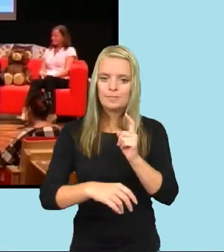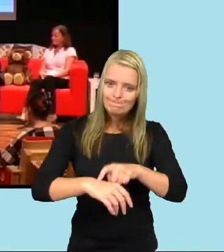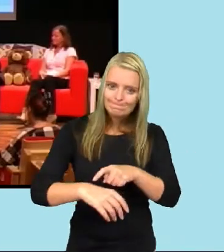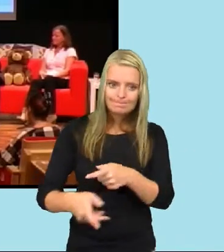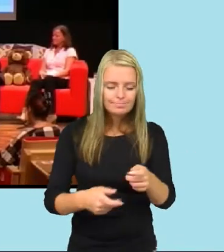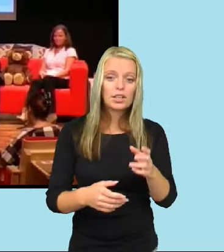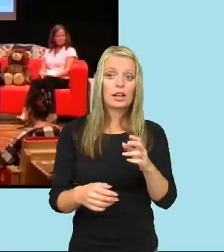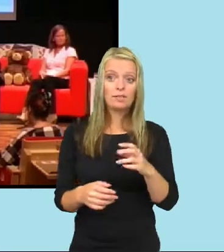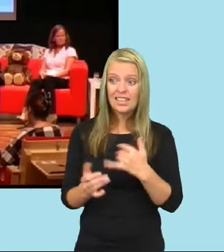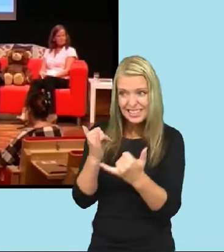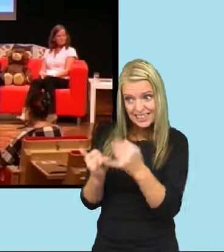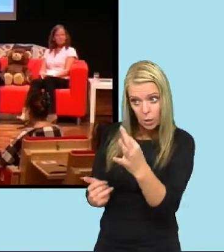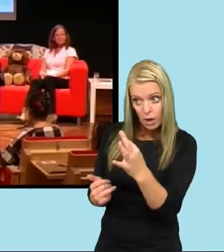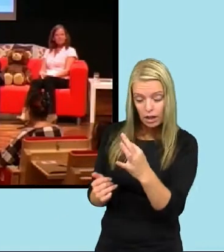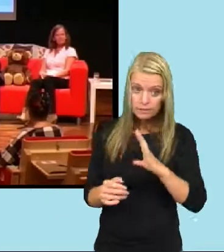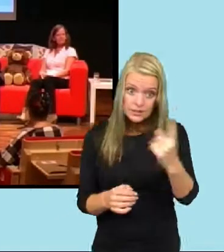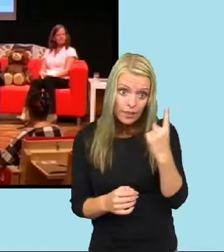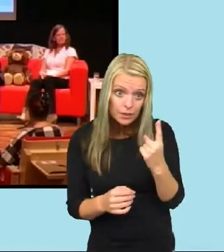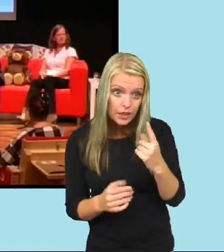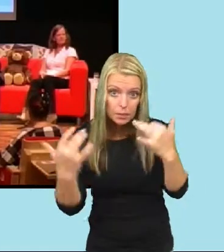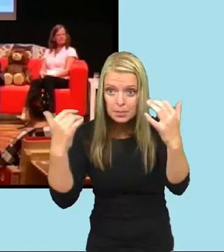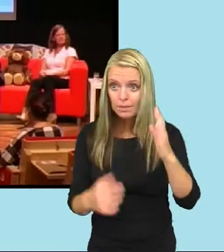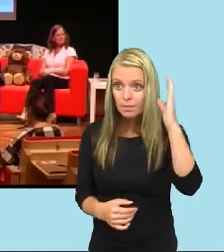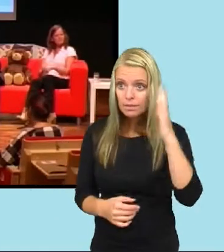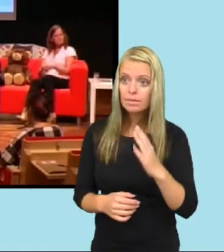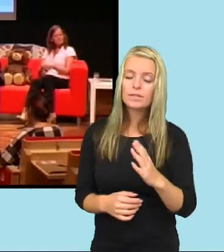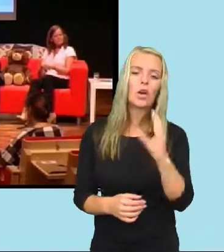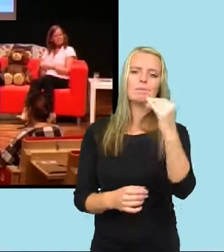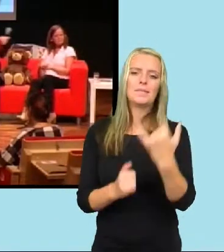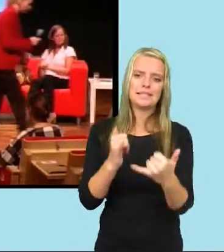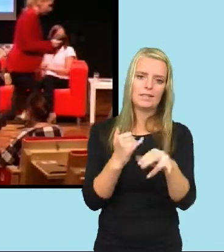en sista fråga? Om det fanns någon publikfråga till, var det inte det? Jo, vi tar den sista.